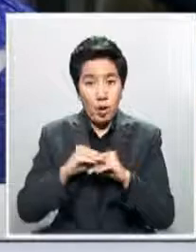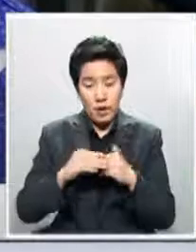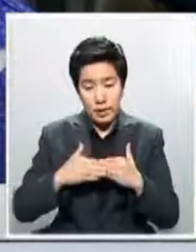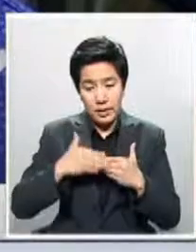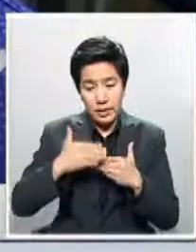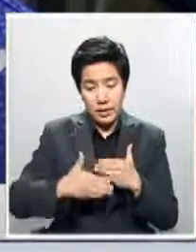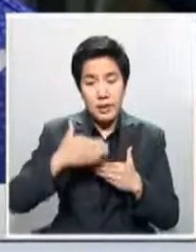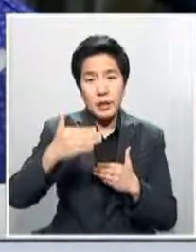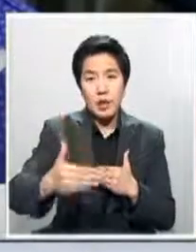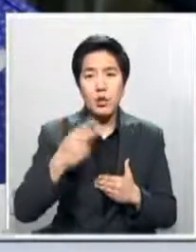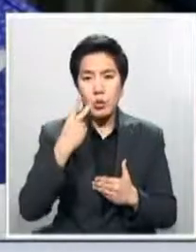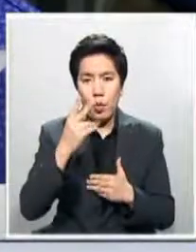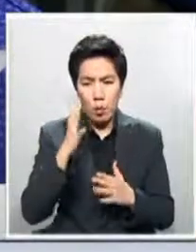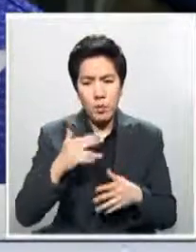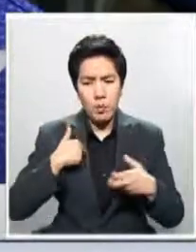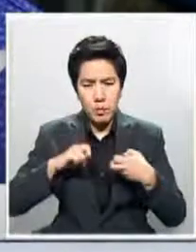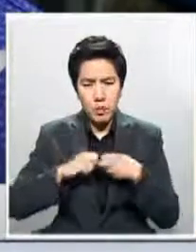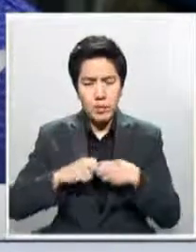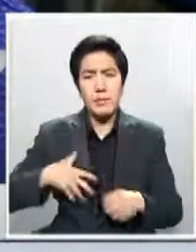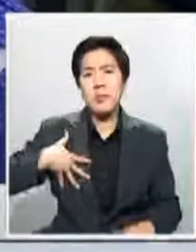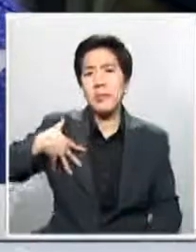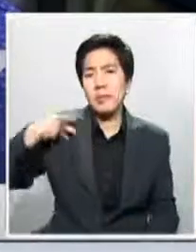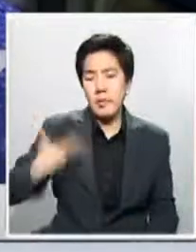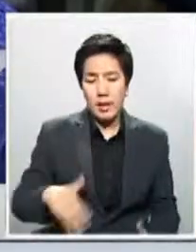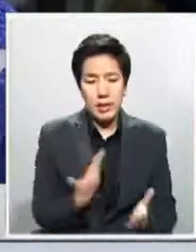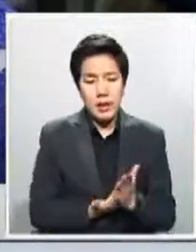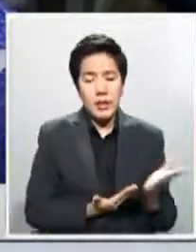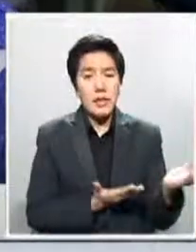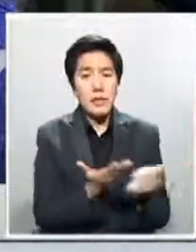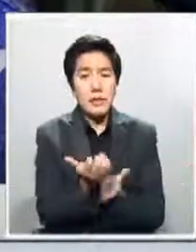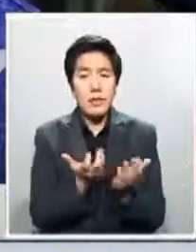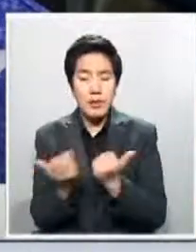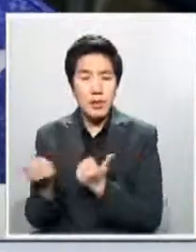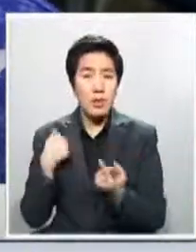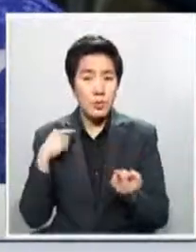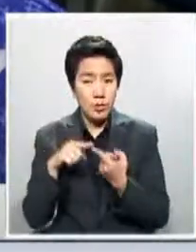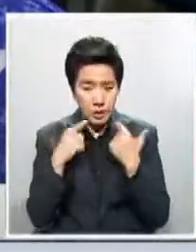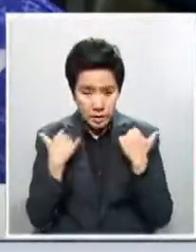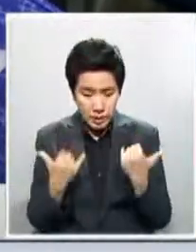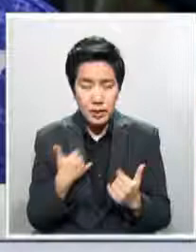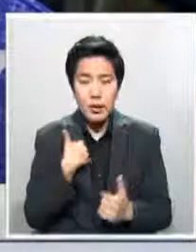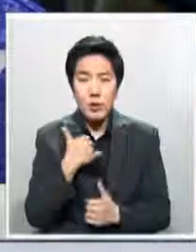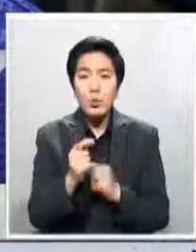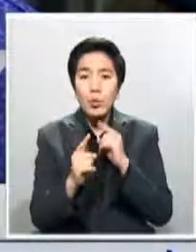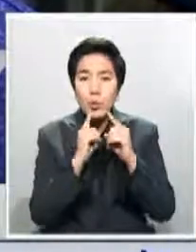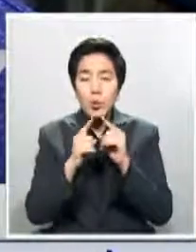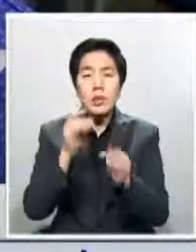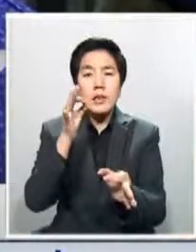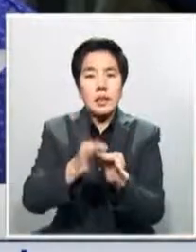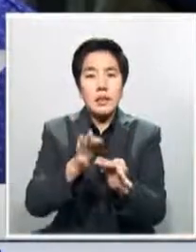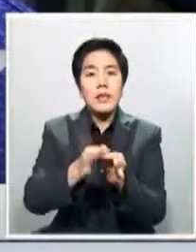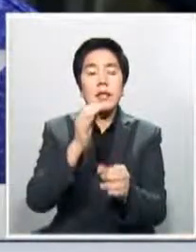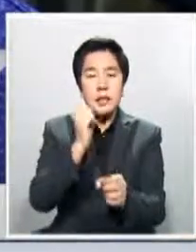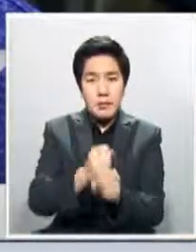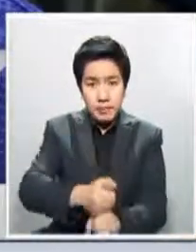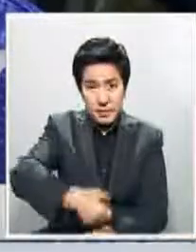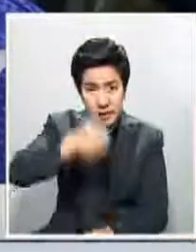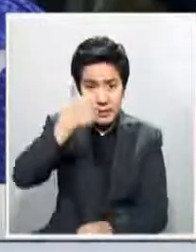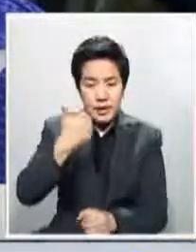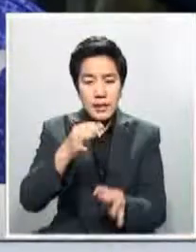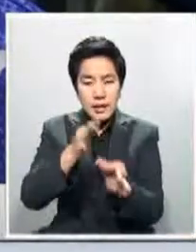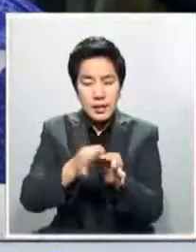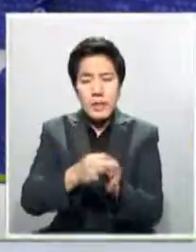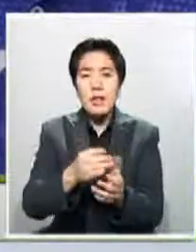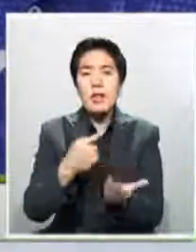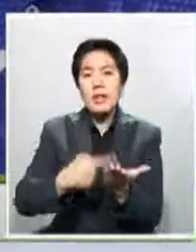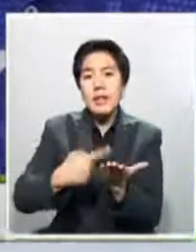ษตรกรหรือผู้ที่มีปัญหาเรื่องของหนี้สินนอกระบบก็สามารถที่จะเข้ามาติดต่อกับทางธนาคารได้ธนาคารจะให้คำปรึกษ